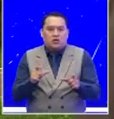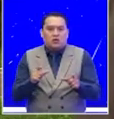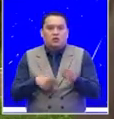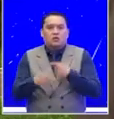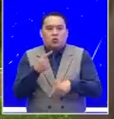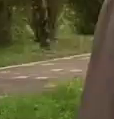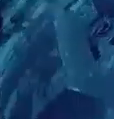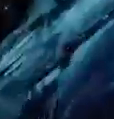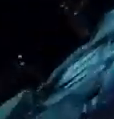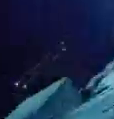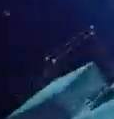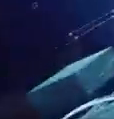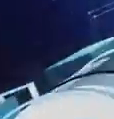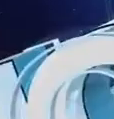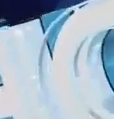родину.